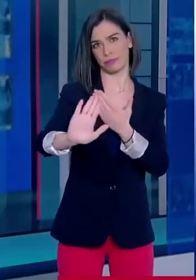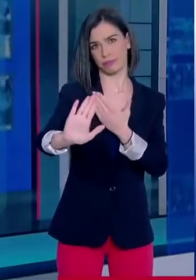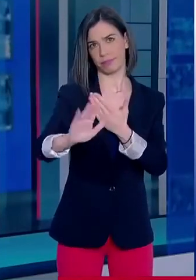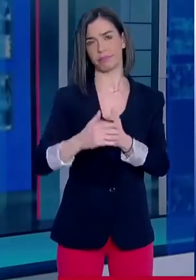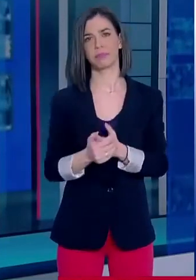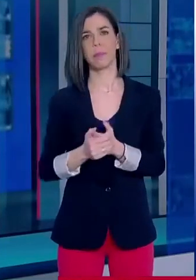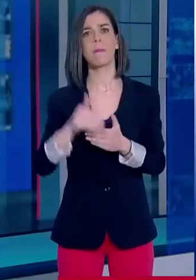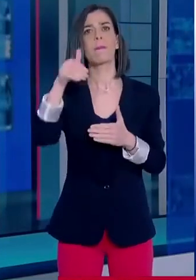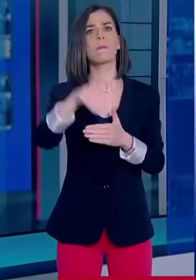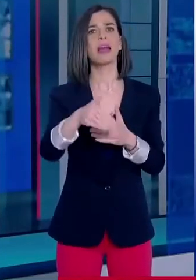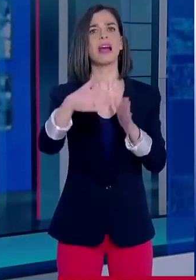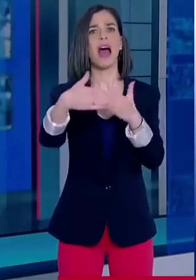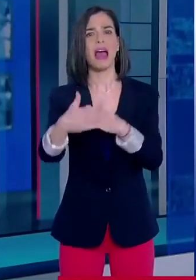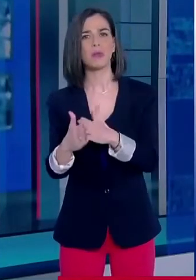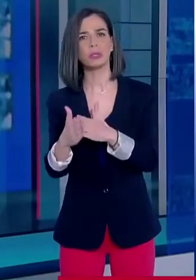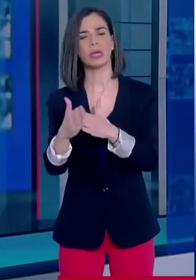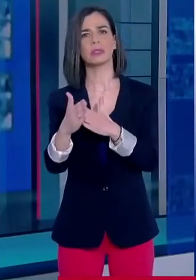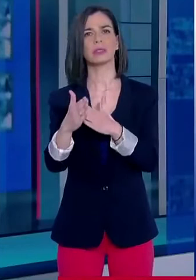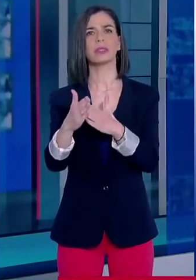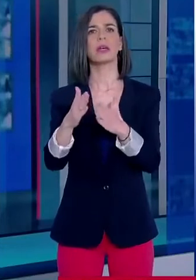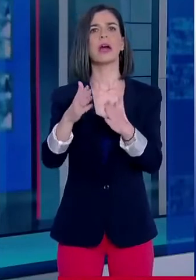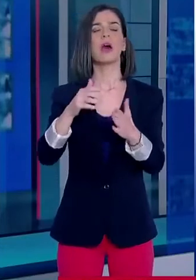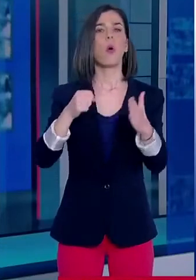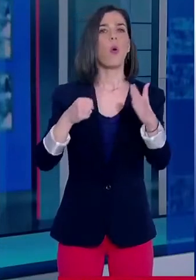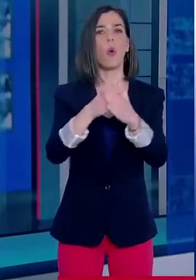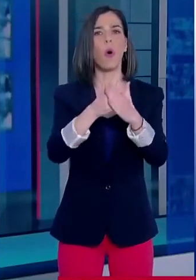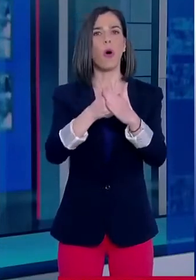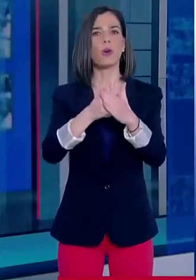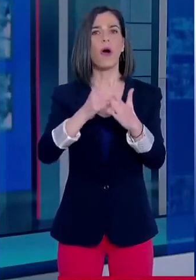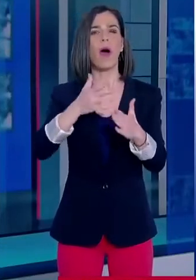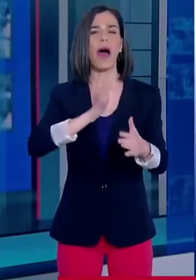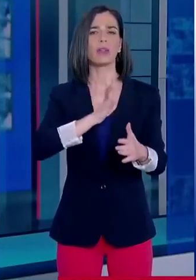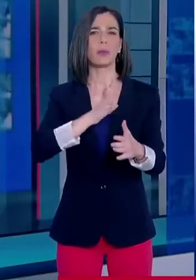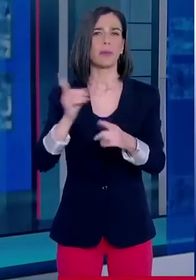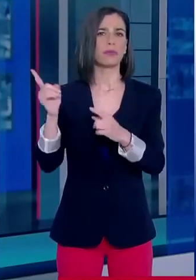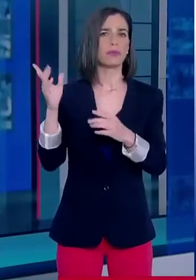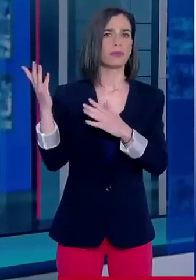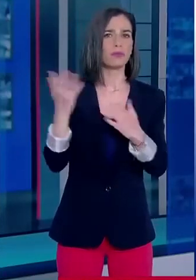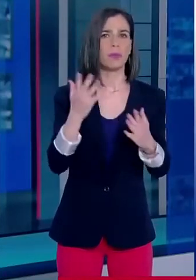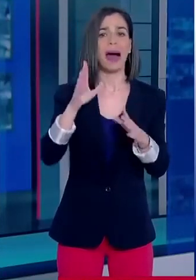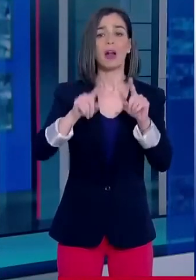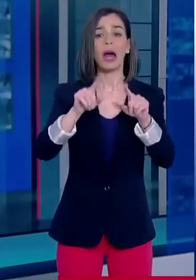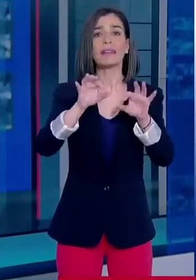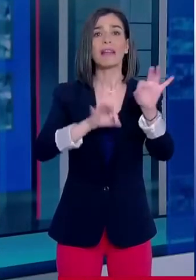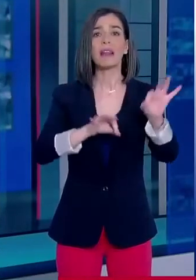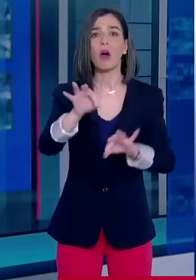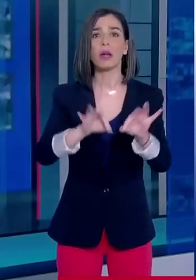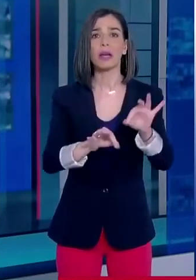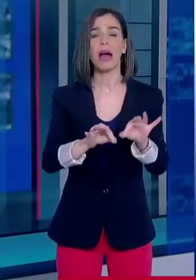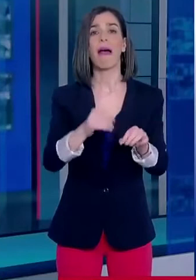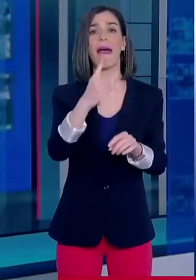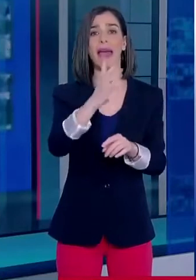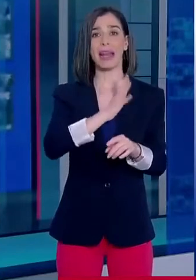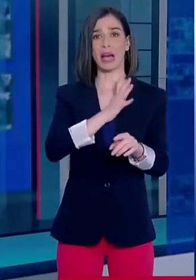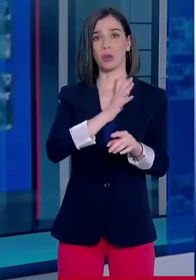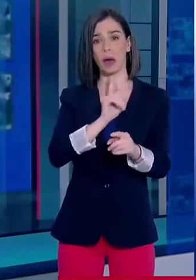εντός αιθουσών και εν γέννη περίκλειστων χώρων καθορισμός ανώτατου ορίου των εισερχομένων ατόμων με αριθμό τετραγωνικών ανά άτομο 1 άτομο ανά